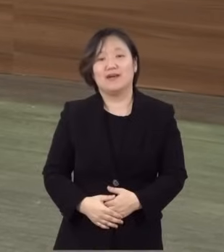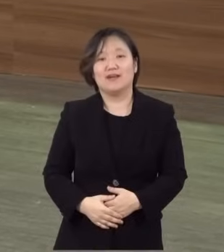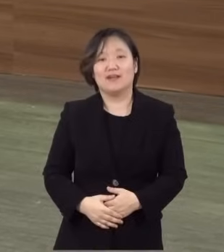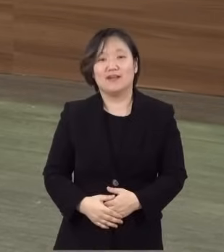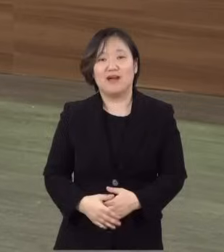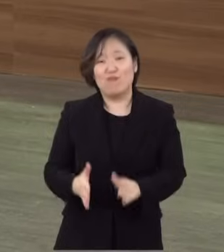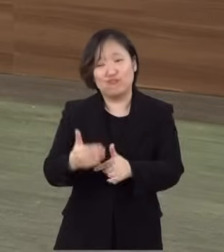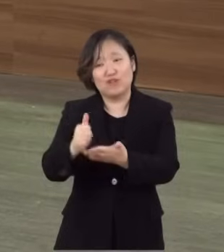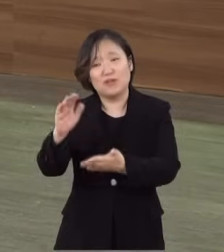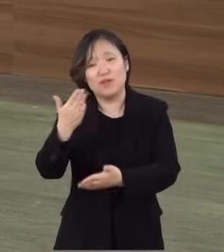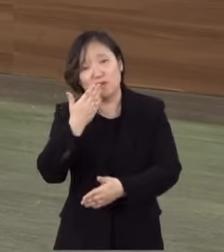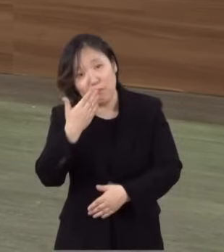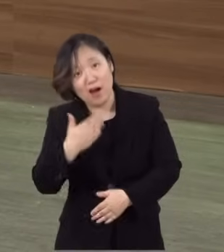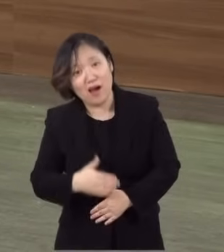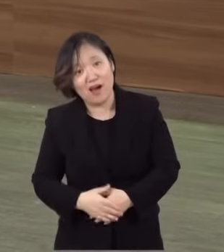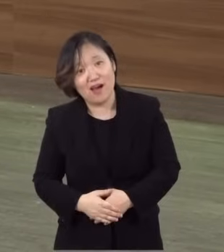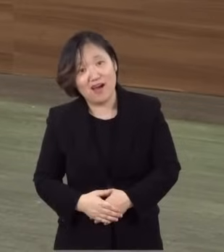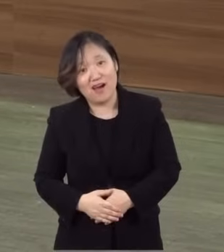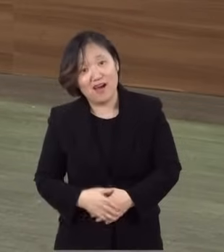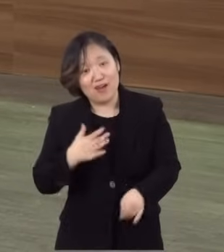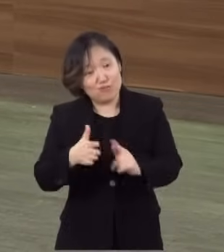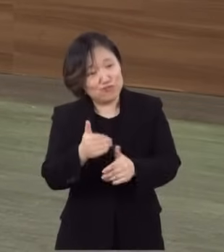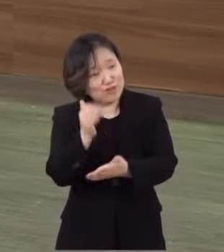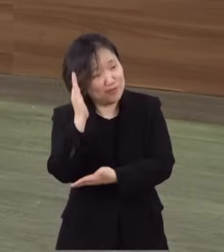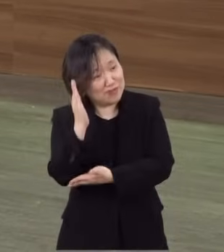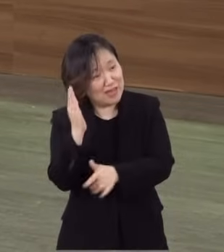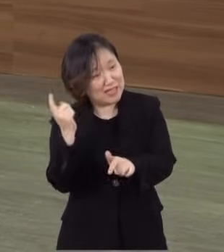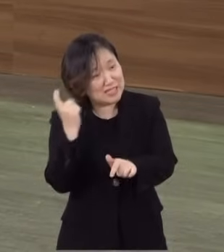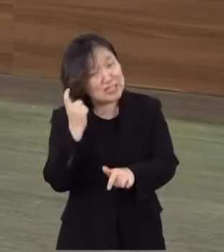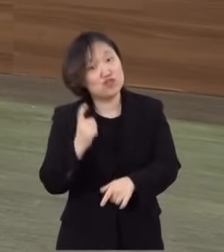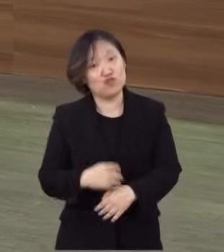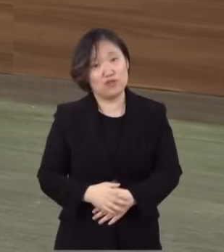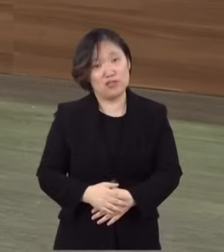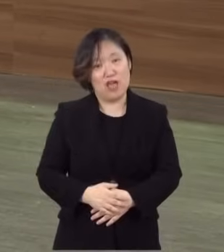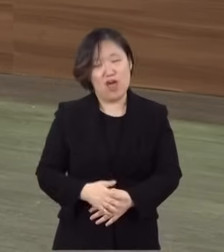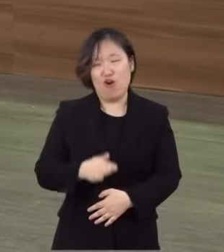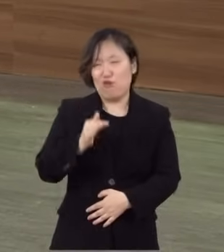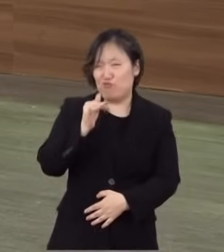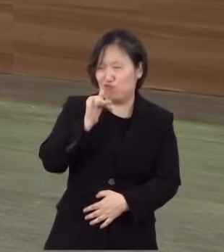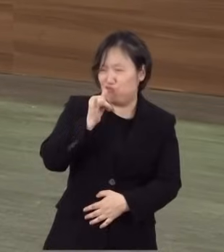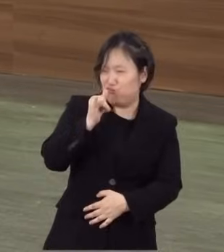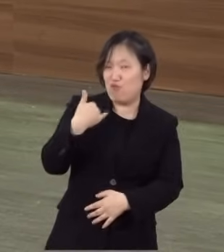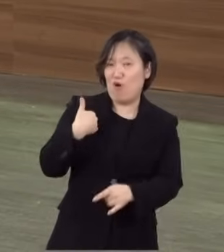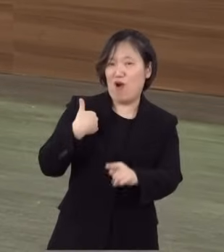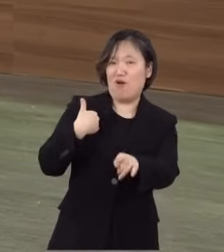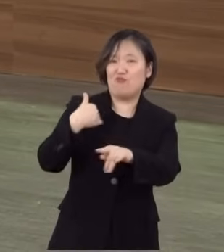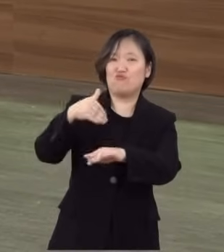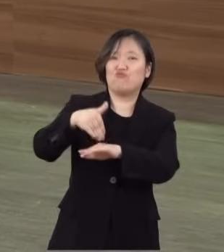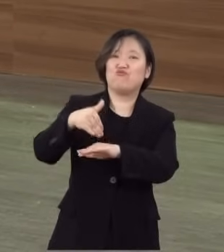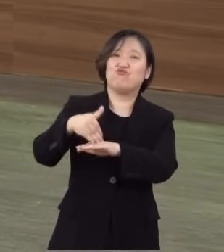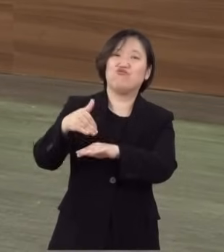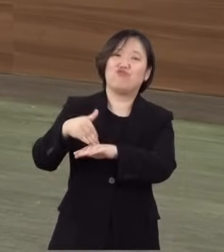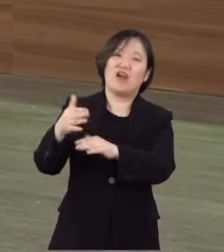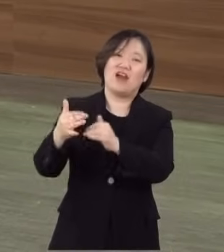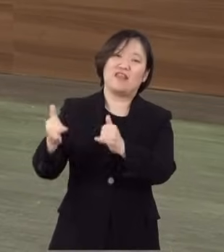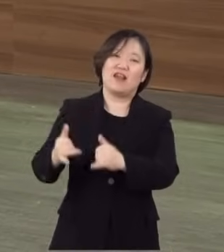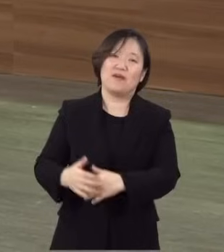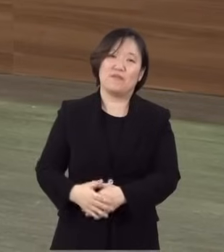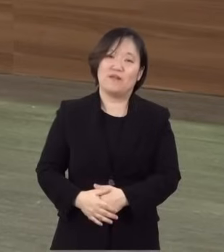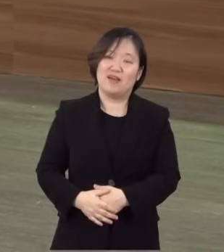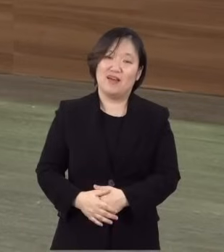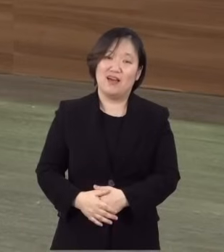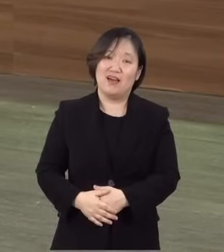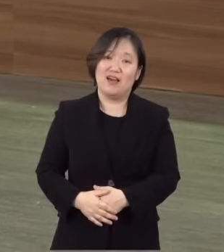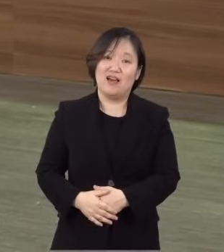그런 부처님께 수기를 받을 수 있는 그런 아주 훌륭한 수행자로